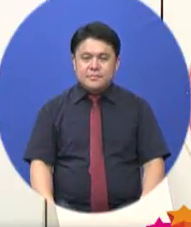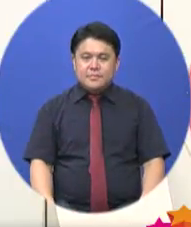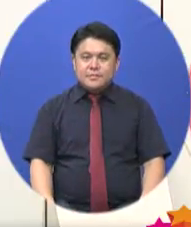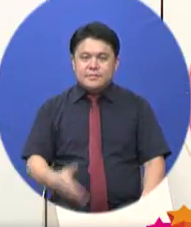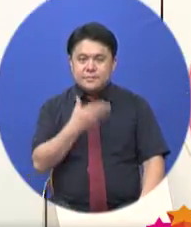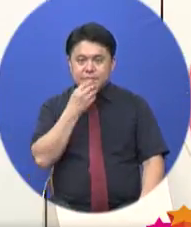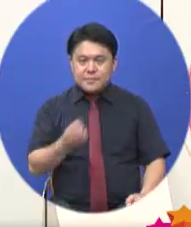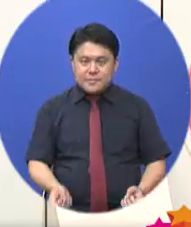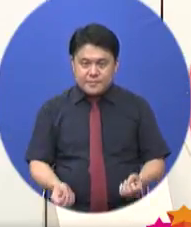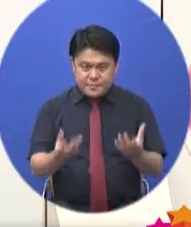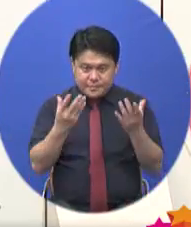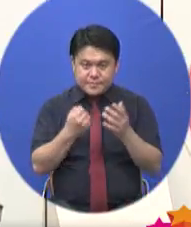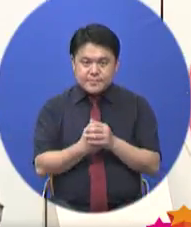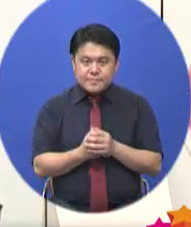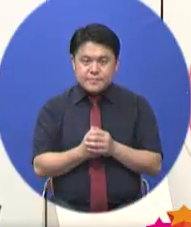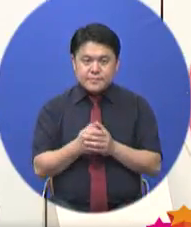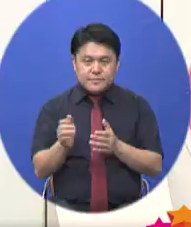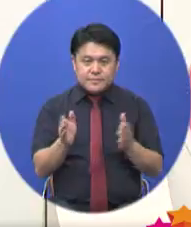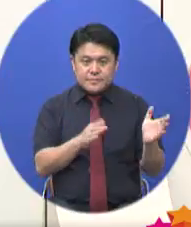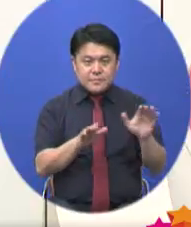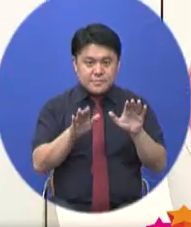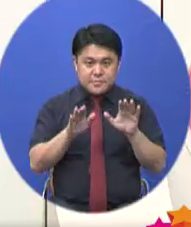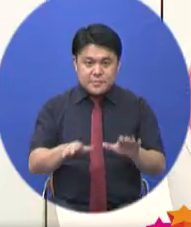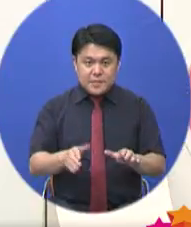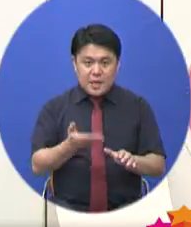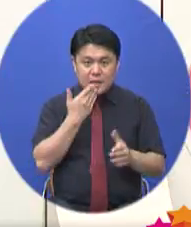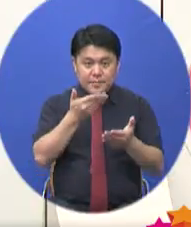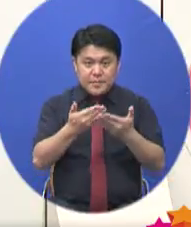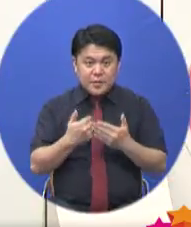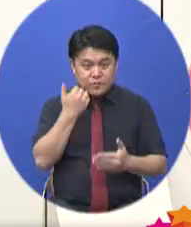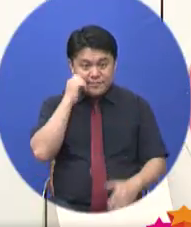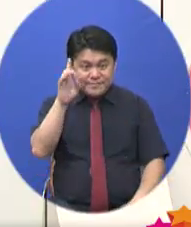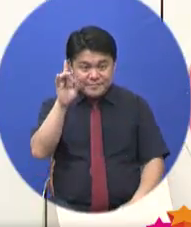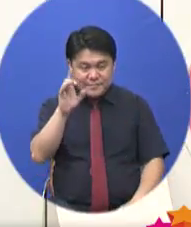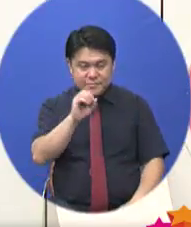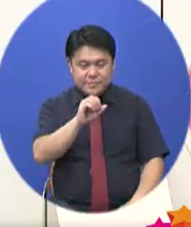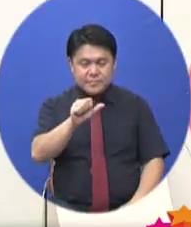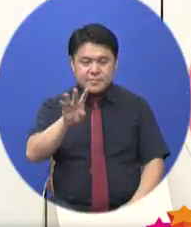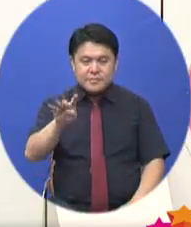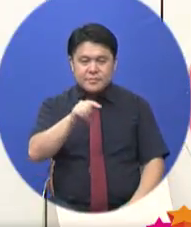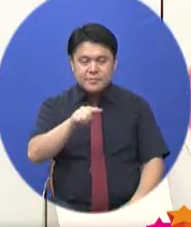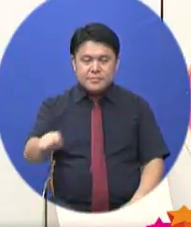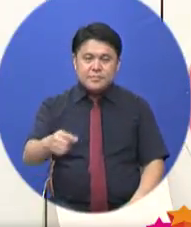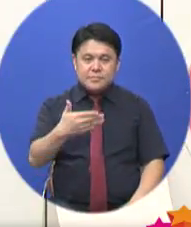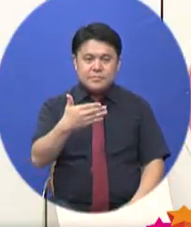010-7328번 축하드립니다. 이제 즉석 식품 받을 한 분입니다.